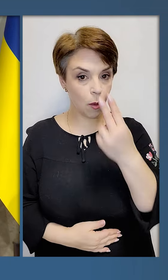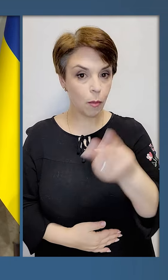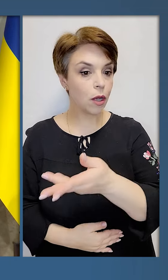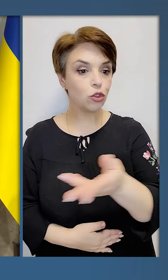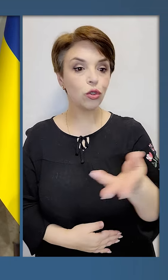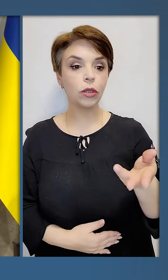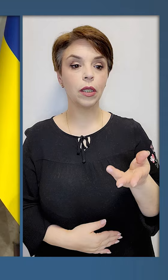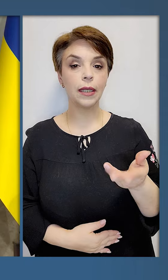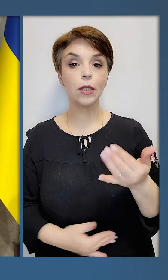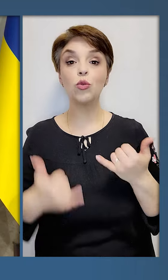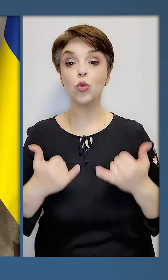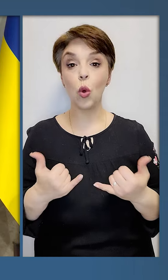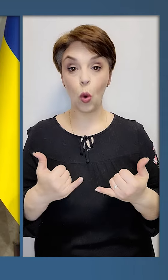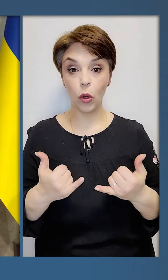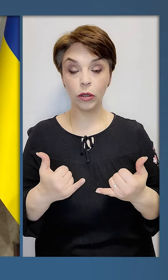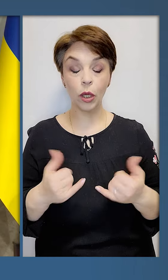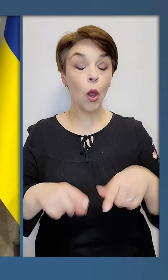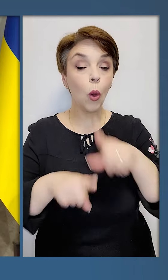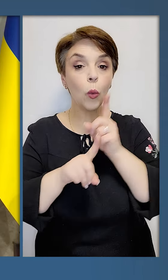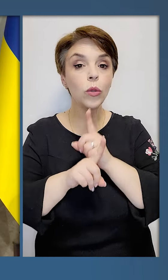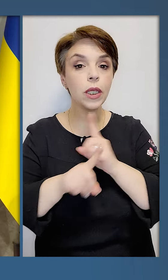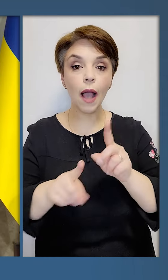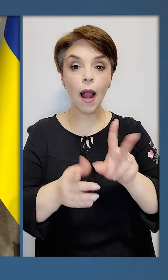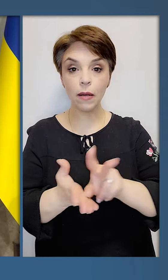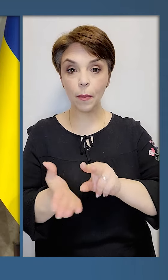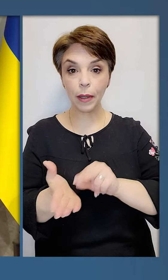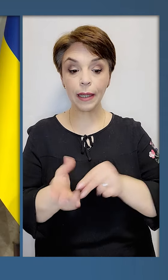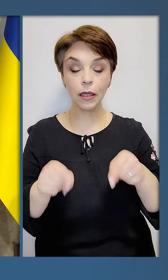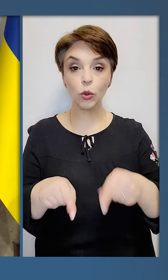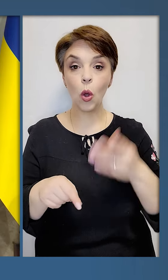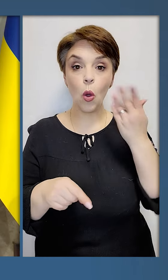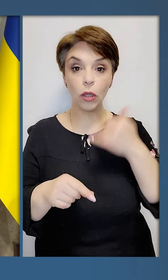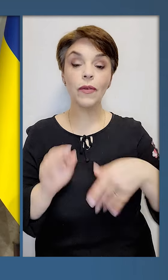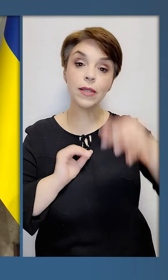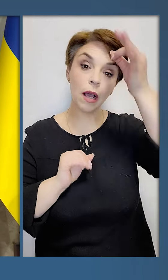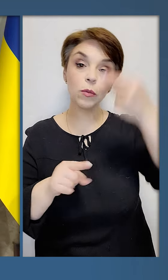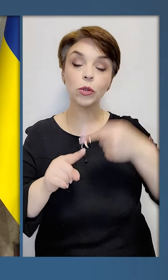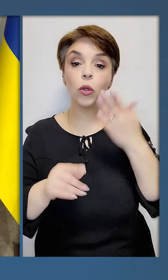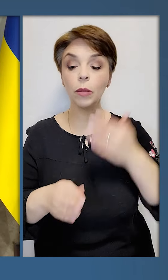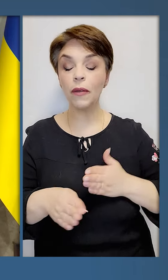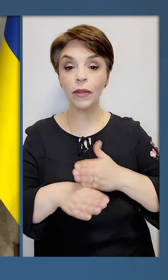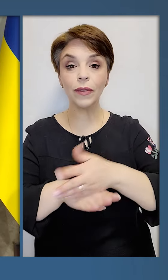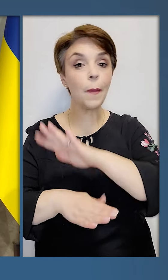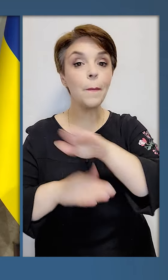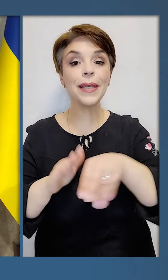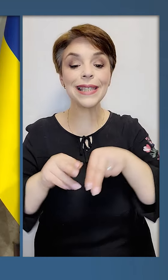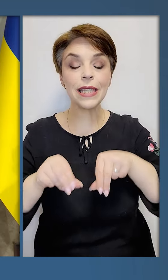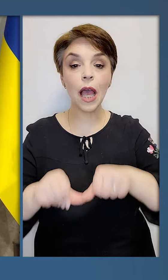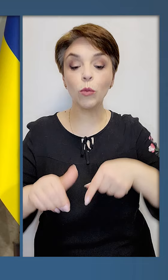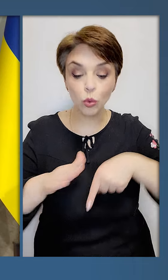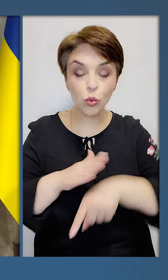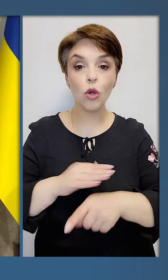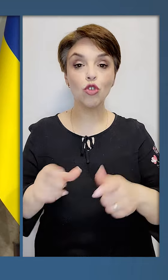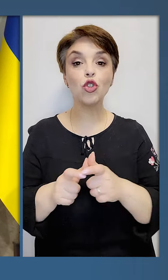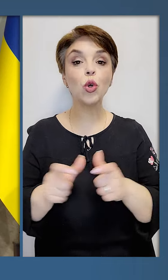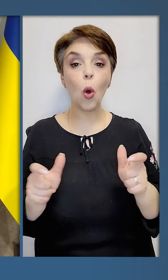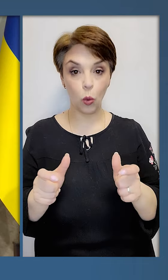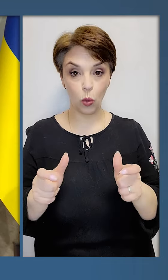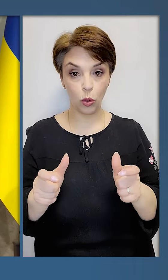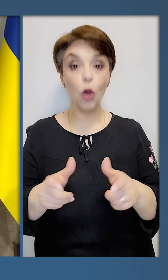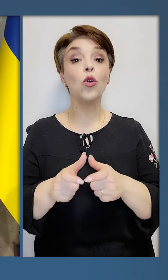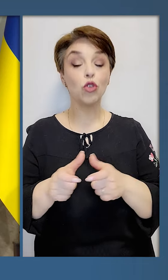побачили сьогодні унікальний приклад цього, коли ви згадували про це, коли ми відвідали підземну школу.